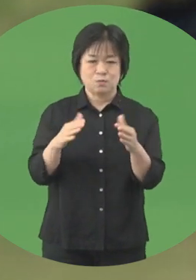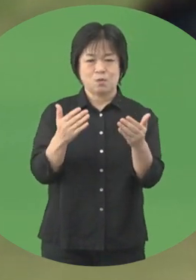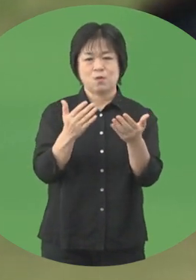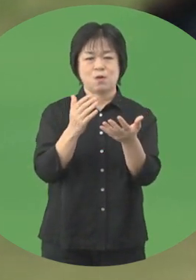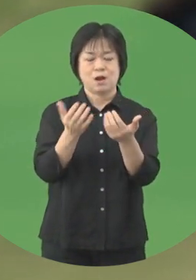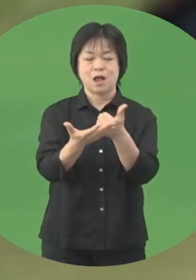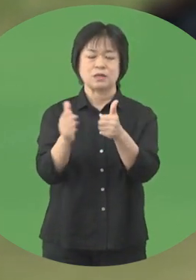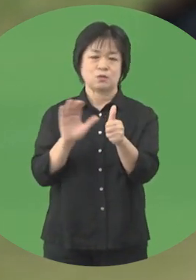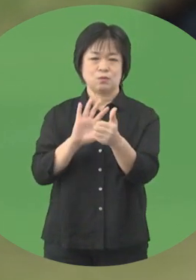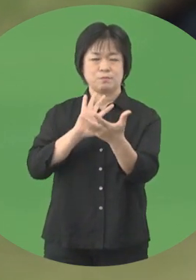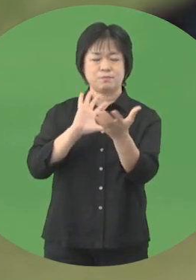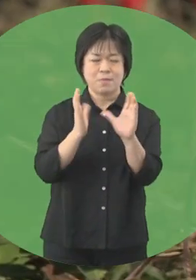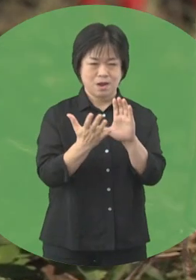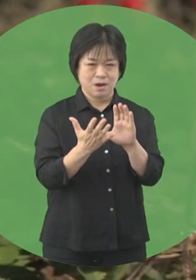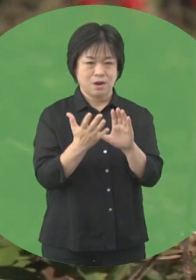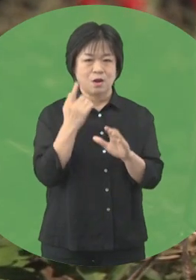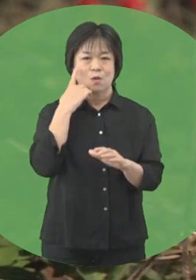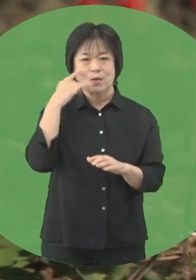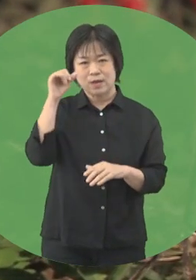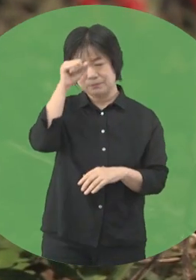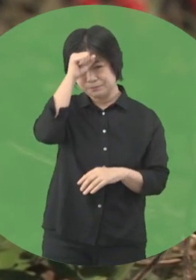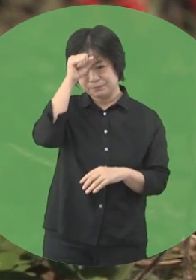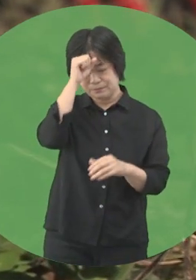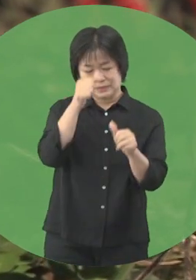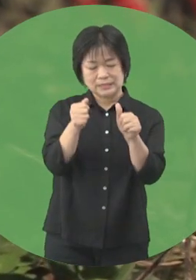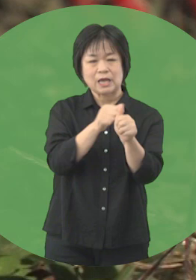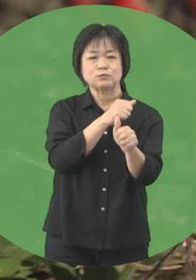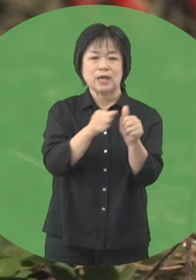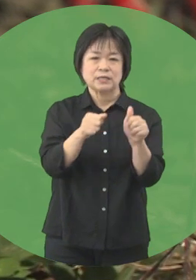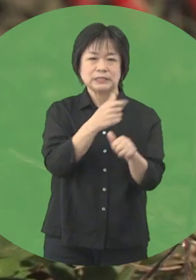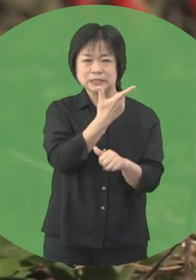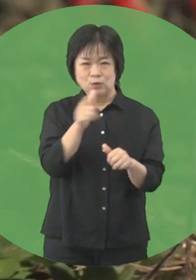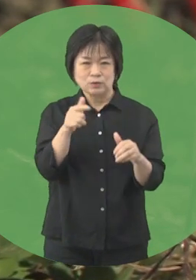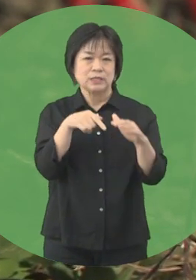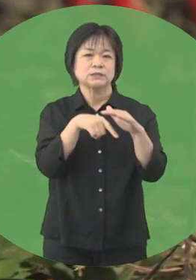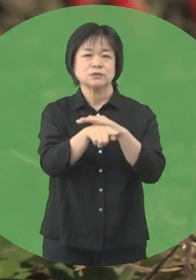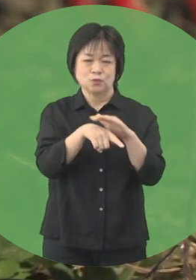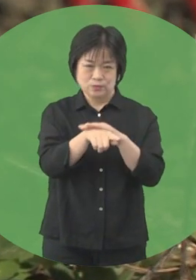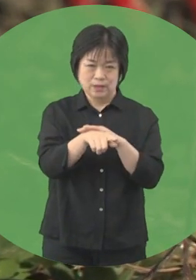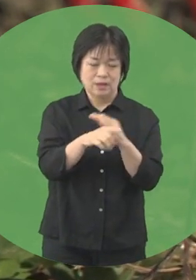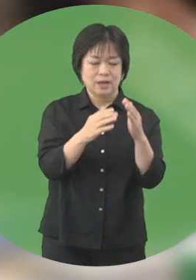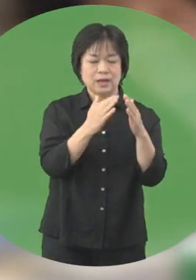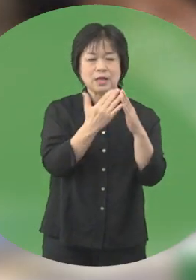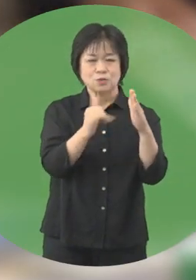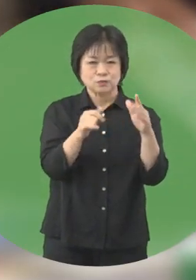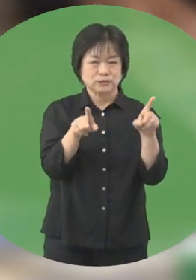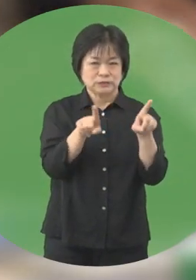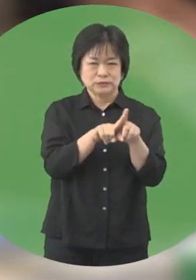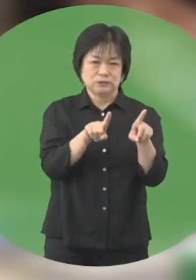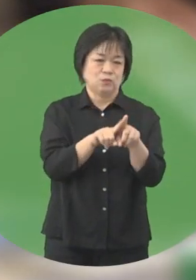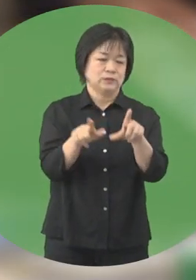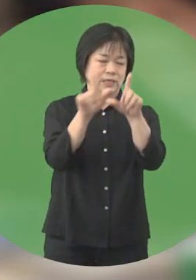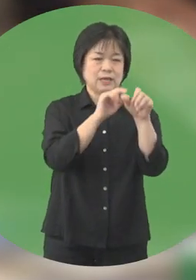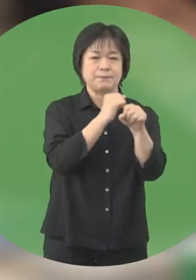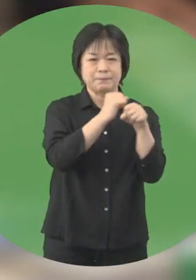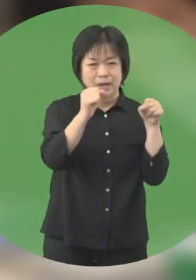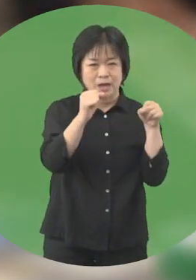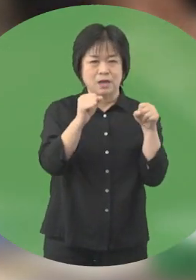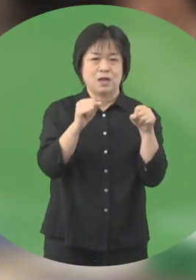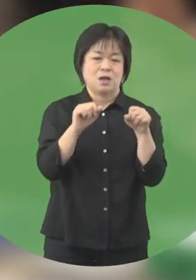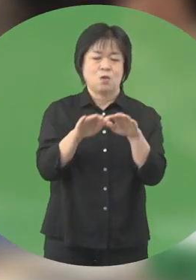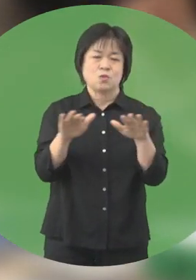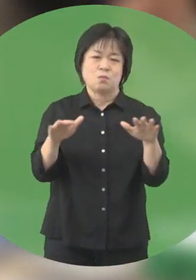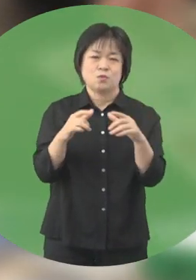きく変わり、親の病気や虐待など様々な事情によって家族と一緒に暮らすことのできない子どもたちが